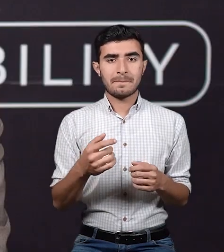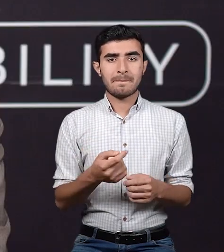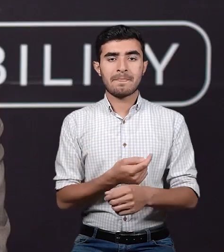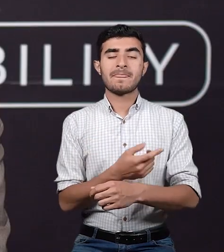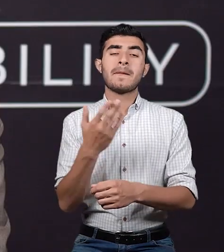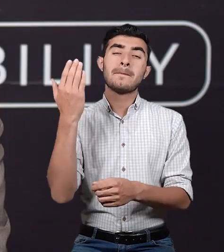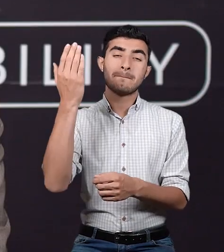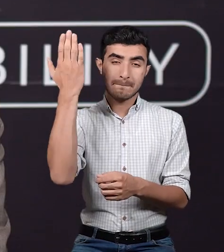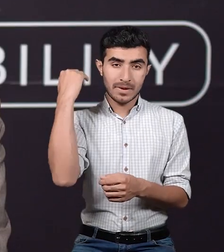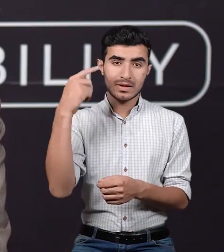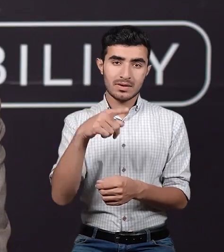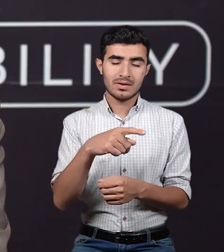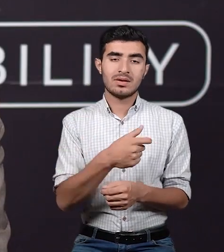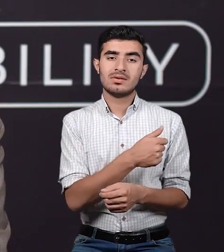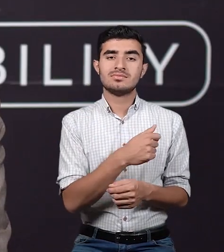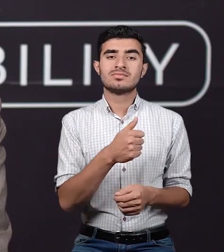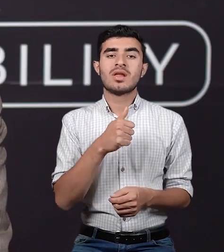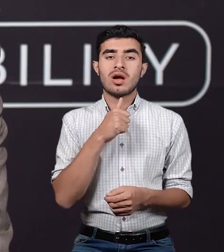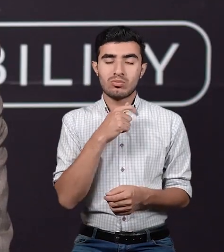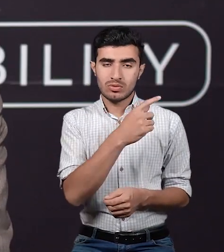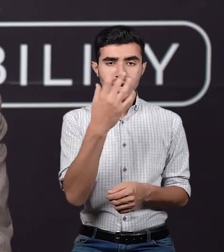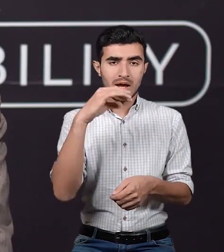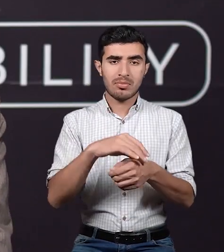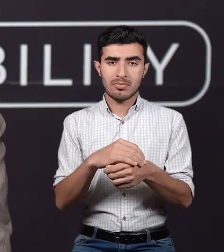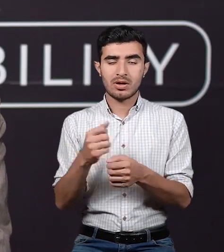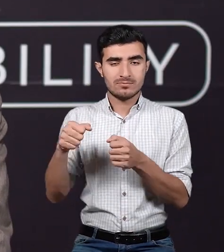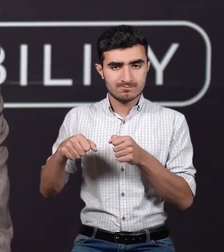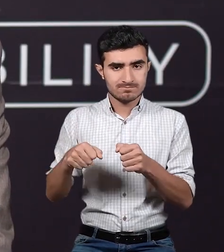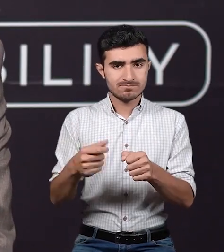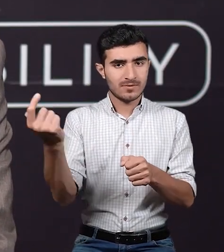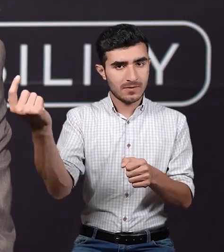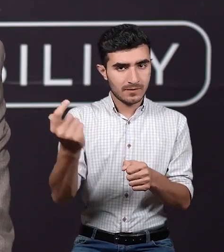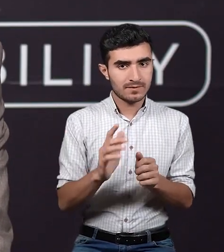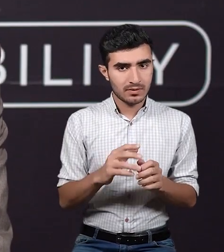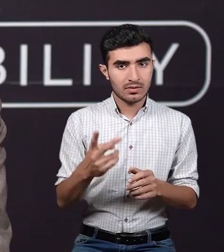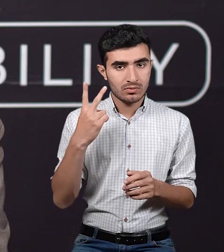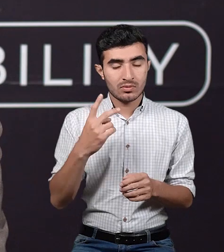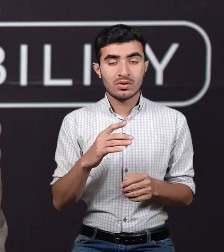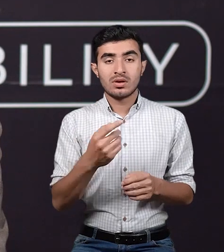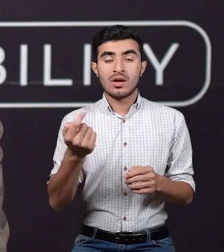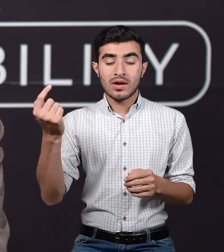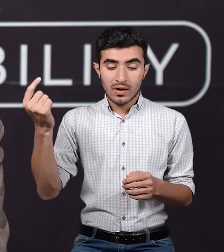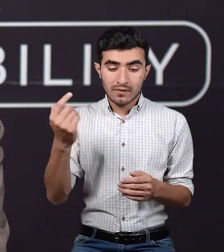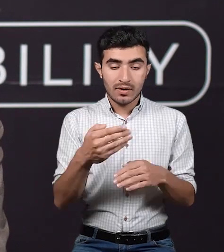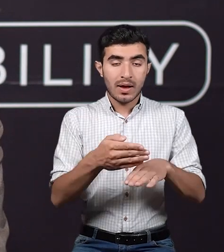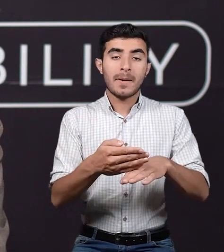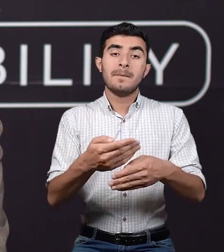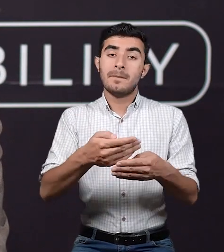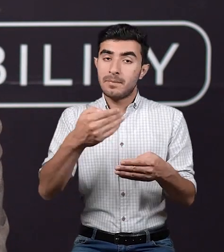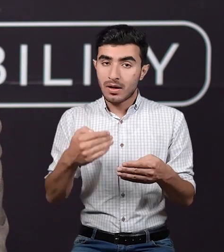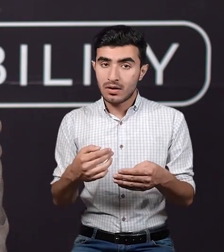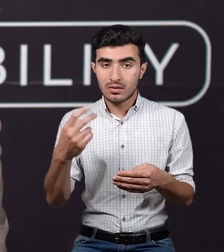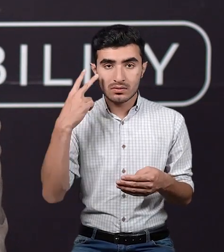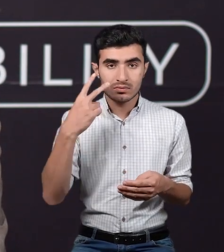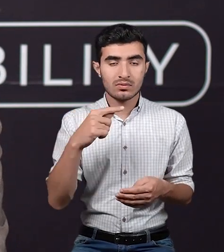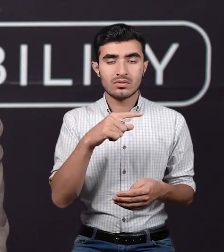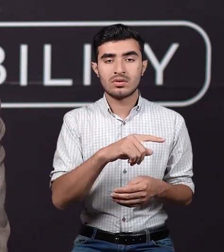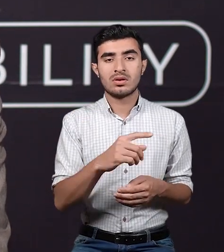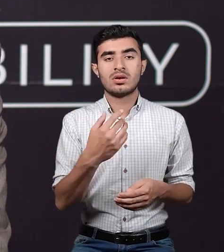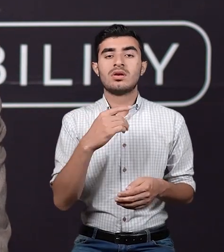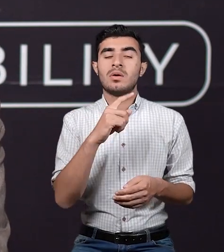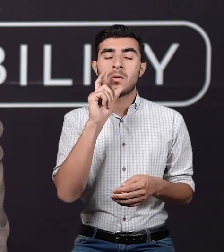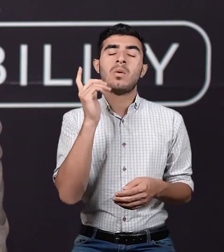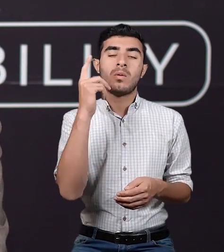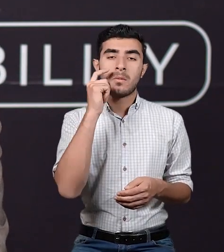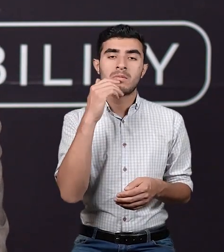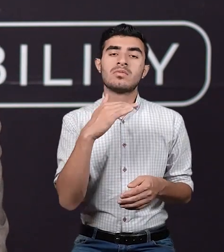ہی کسی کی ڈیڈ باڈی کو شفٹ کیا جا رہا تھا، اور پھر ایک موٹا آدمی جب وارڈ میں